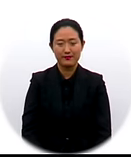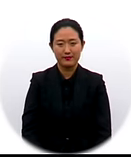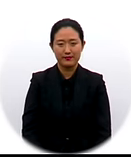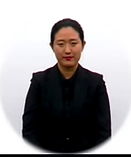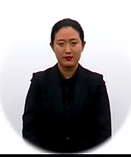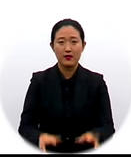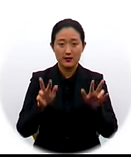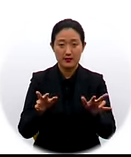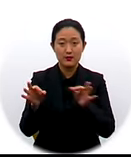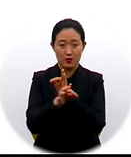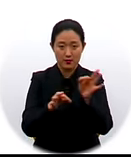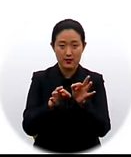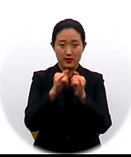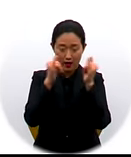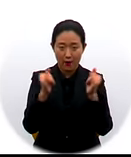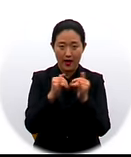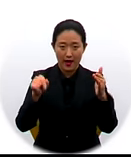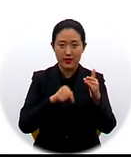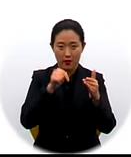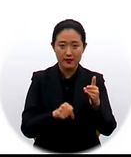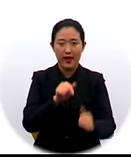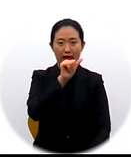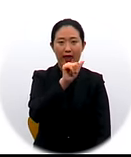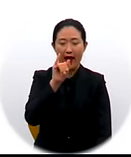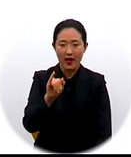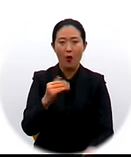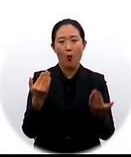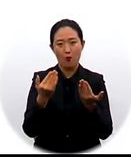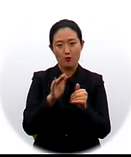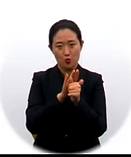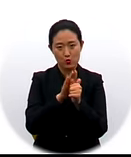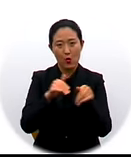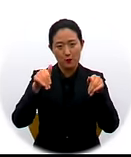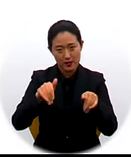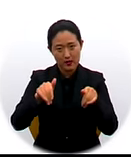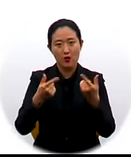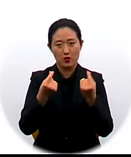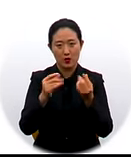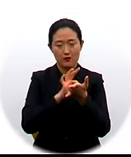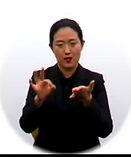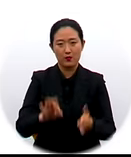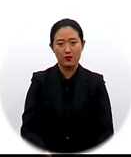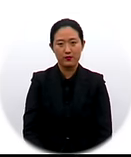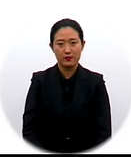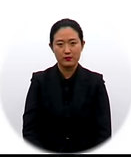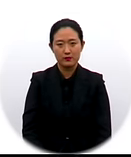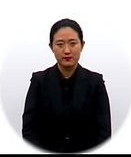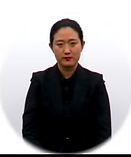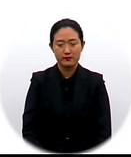이미 시장에서는 그리고 사무 현장에서는 AI를 마치 업무 보조, 비서나 서무처럼 쓰는 경우가 굉장히